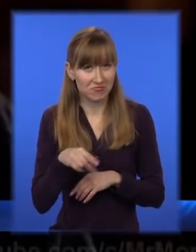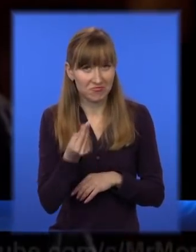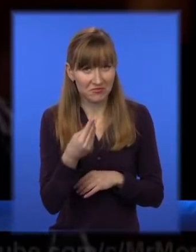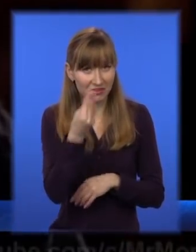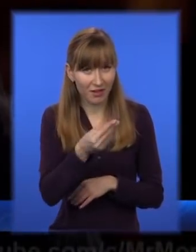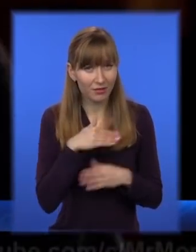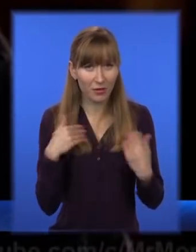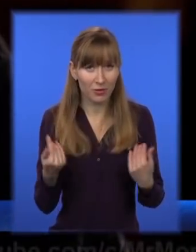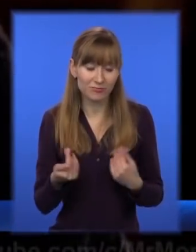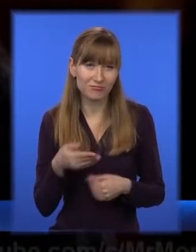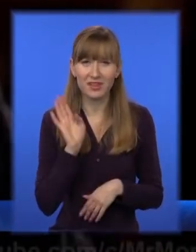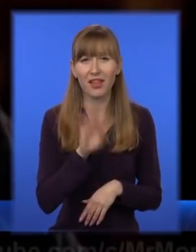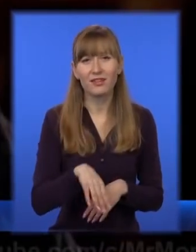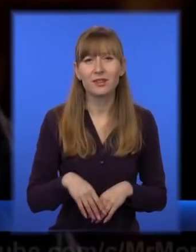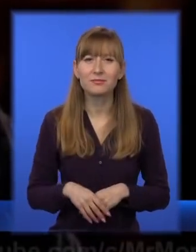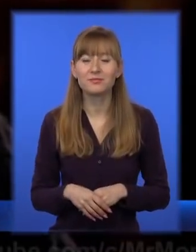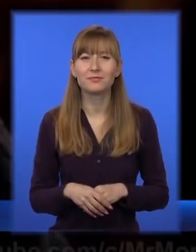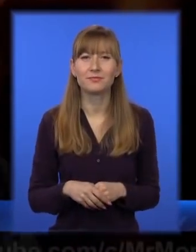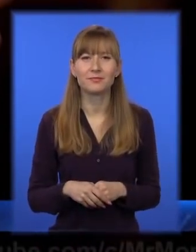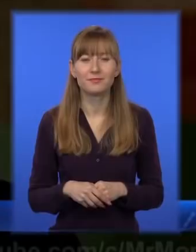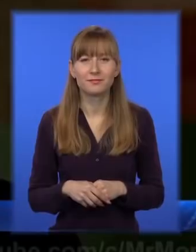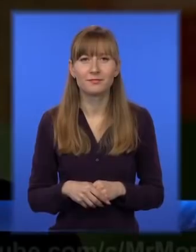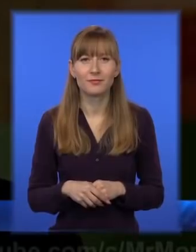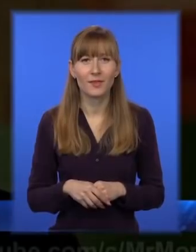осталось. Без них? Ладно.